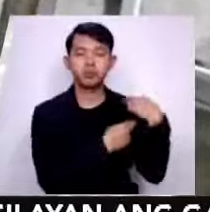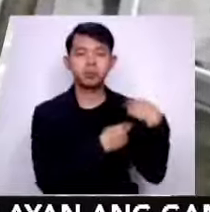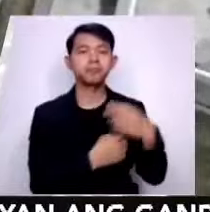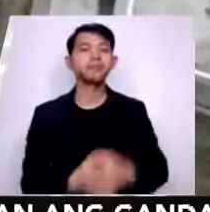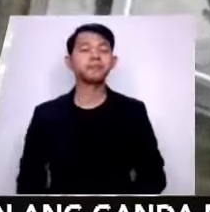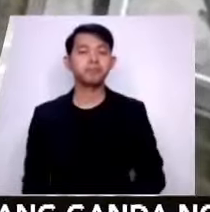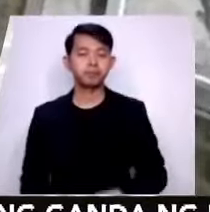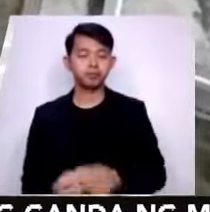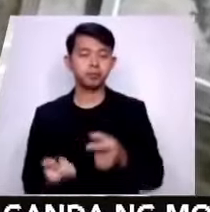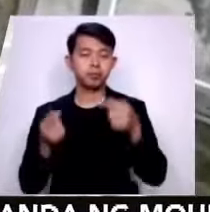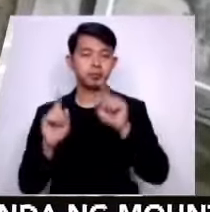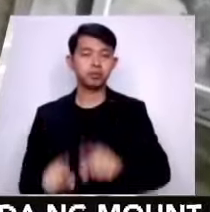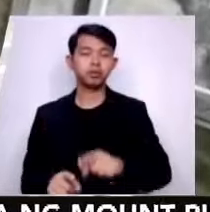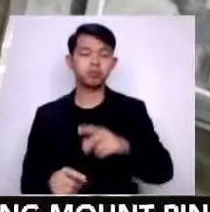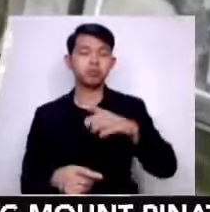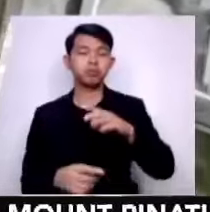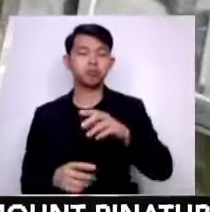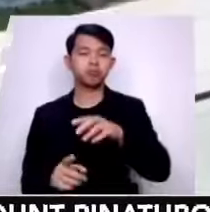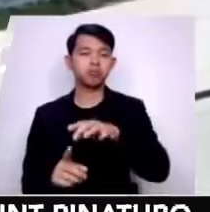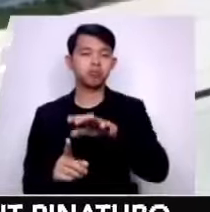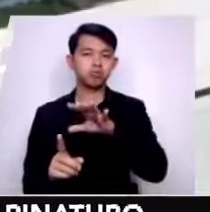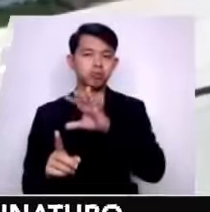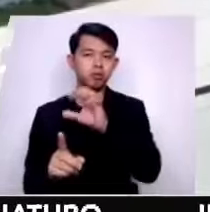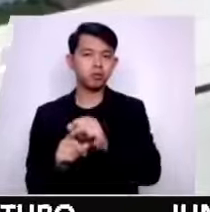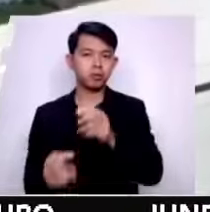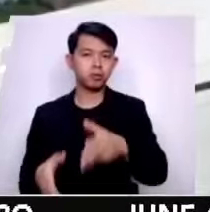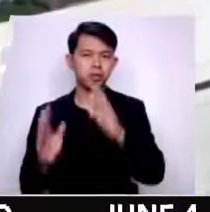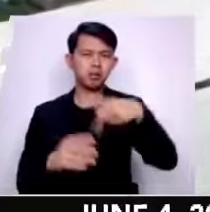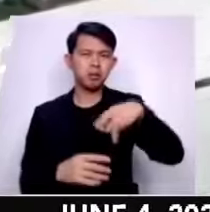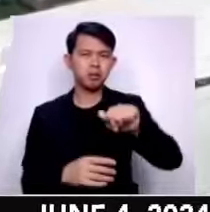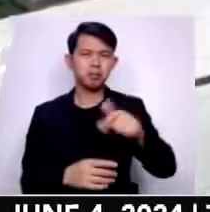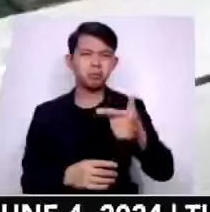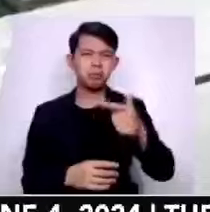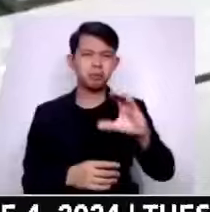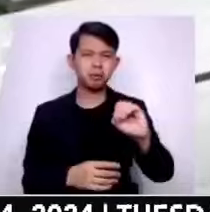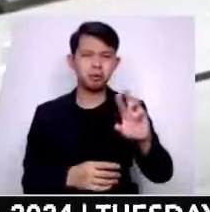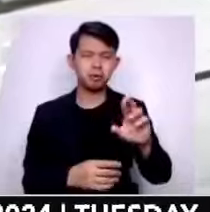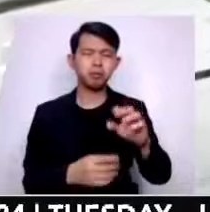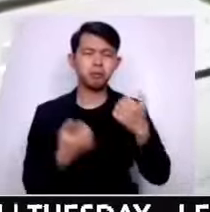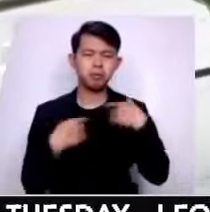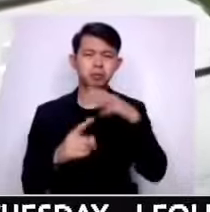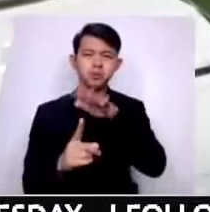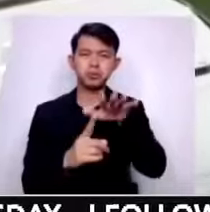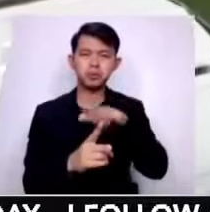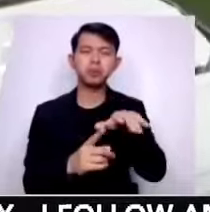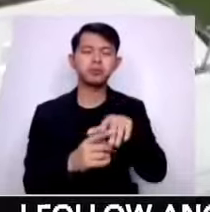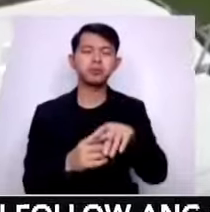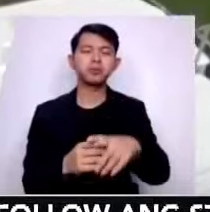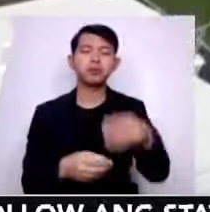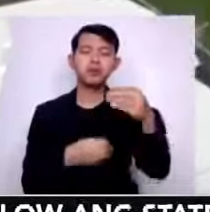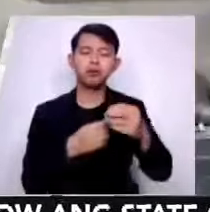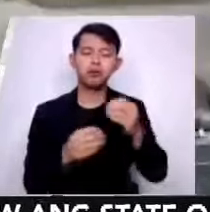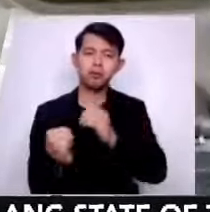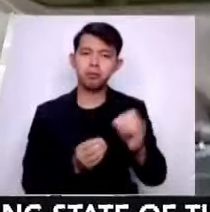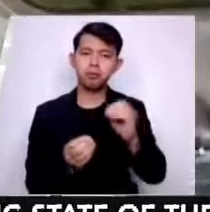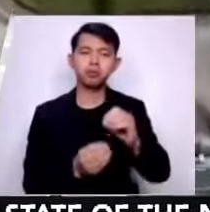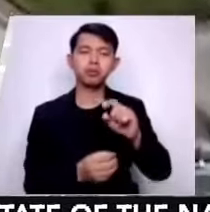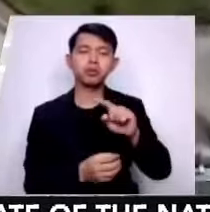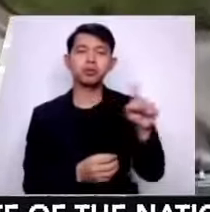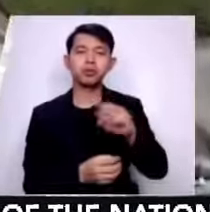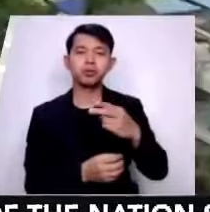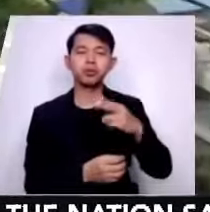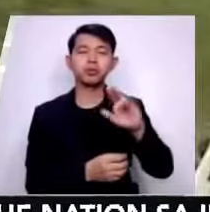Marso May mga tao raw ang pagc na nagmo-monitor ng operasyon ng zun u1 technologies incorporated sa